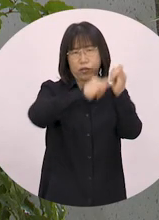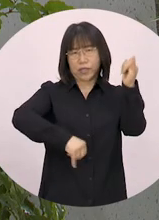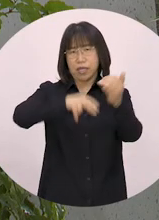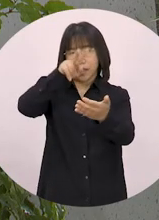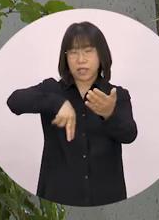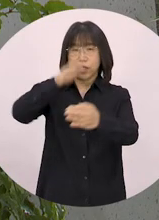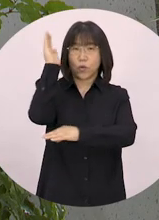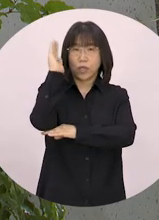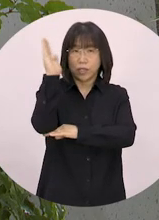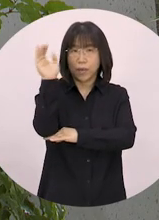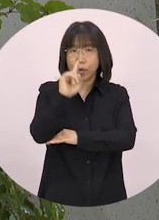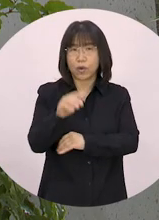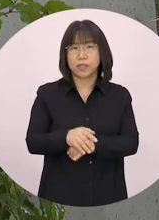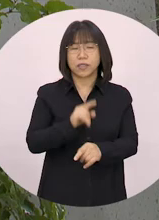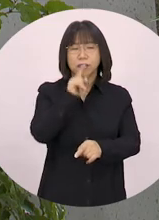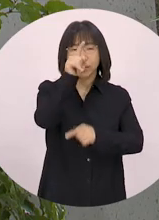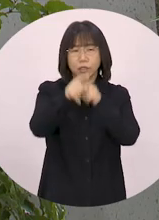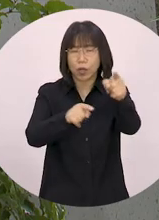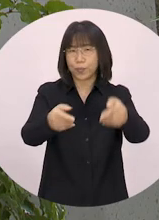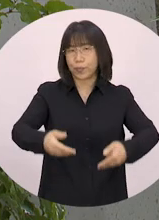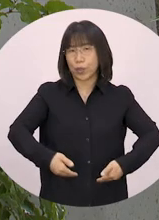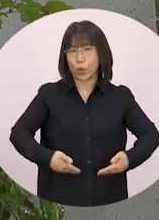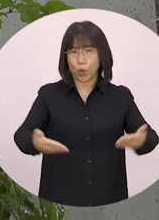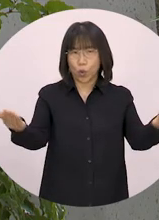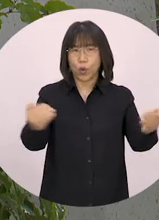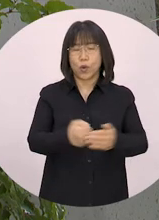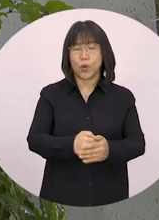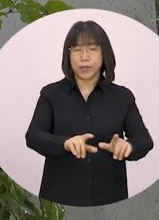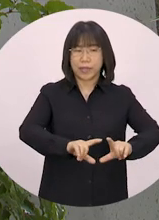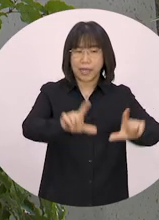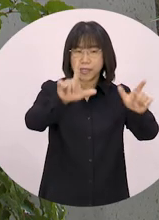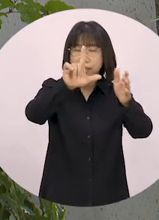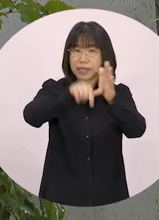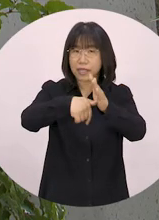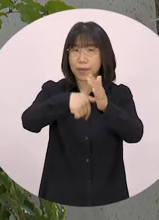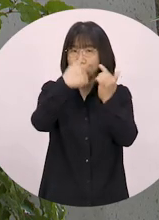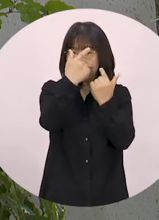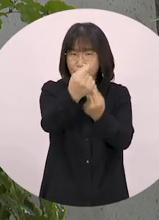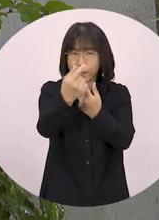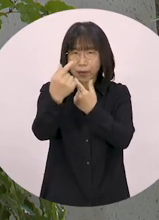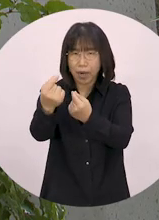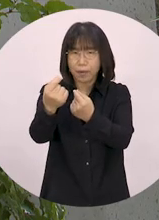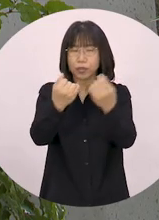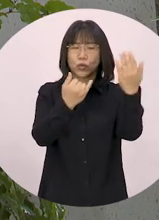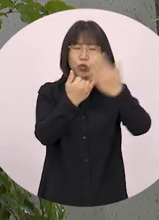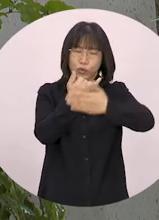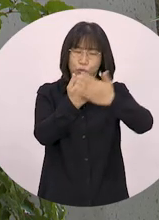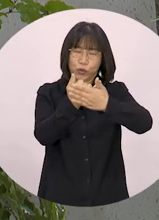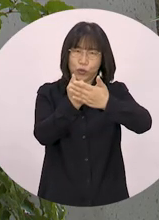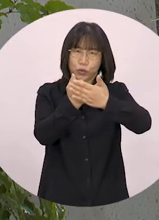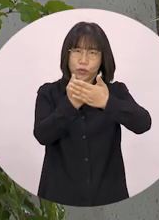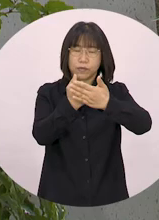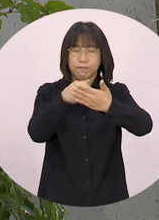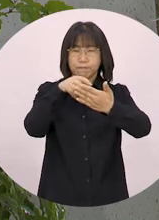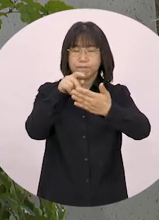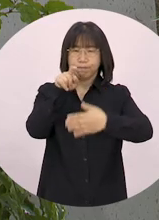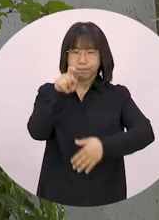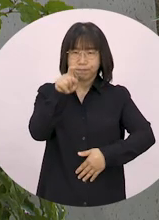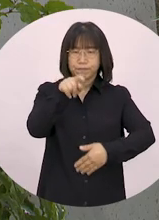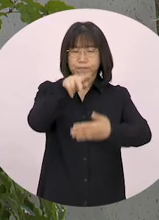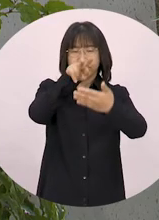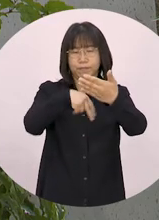문학으로 우리 역사 읽기 강좌는 별도의 수강 신청은 없으며 날짜와 시간에 맞춰 해당하는 유튜브